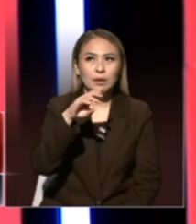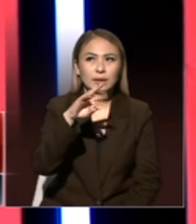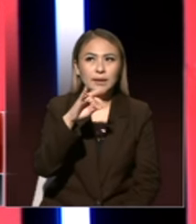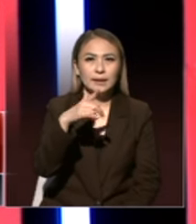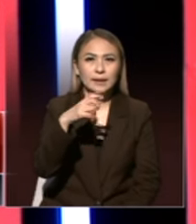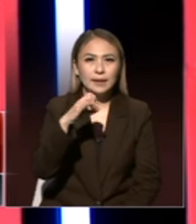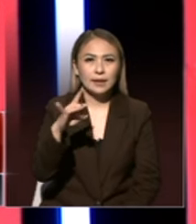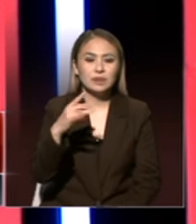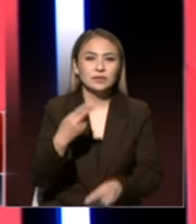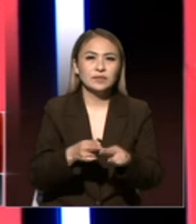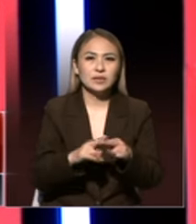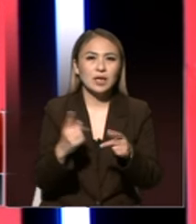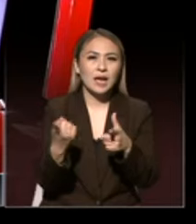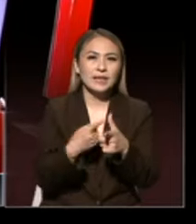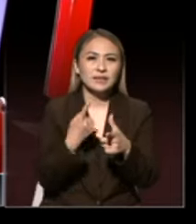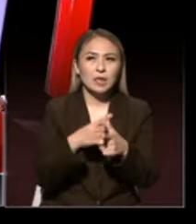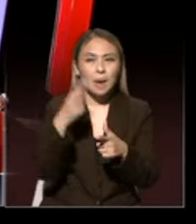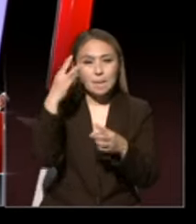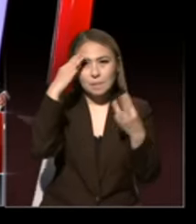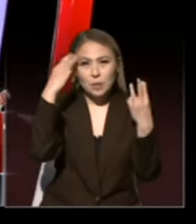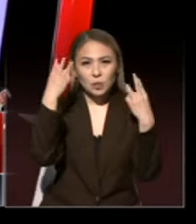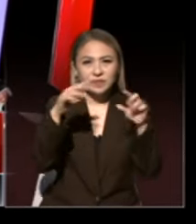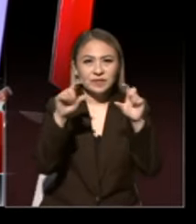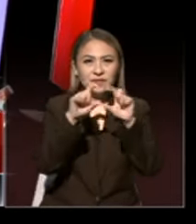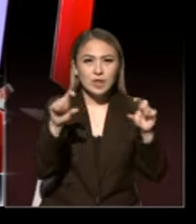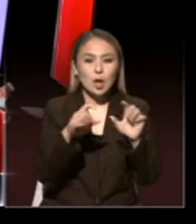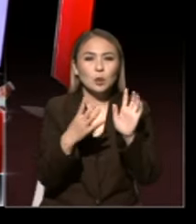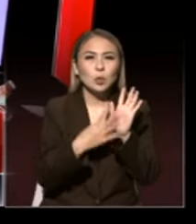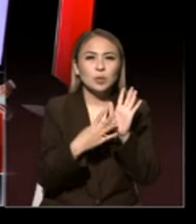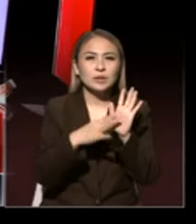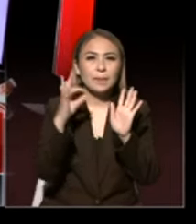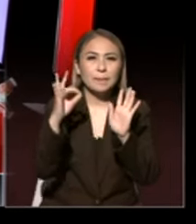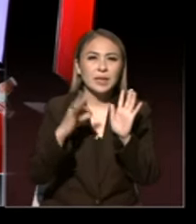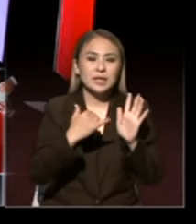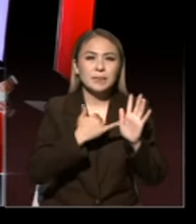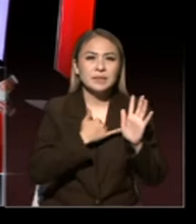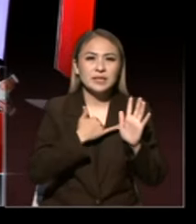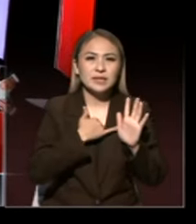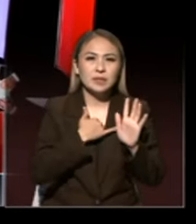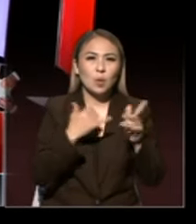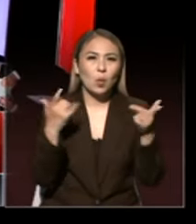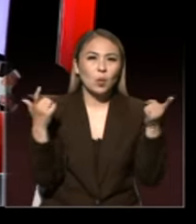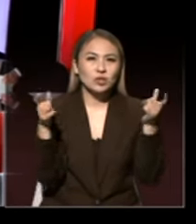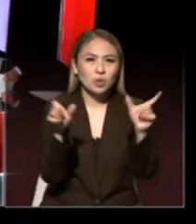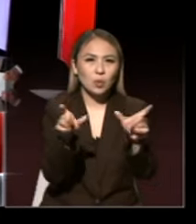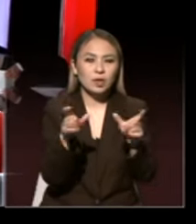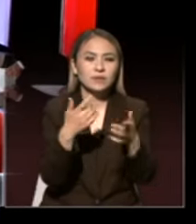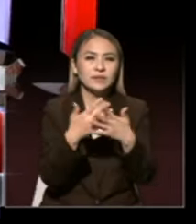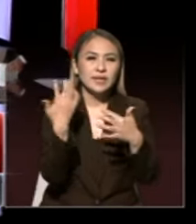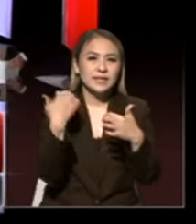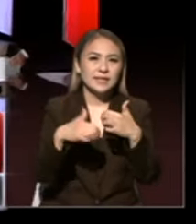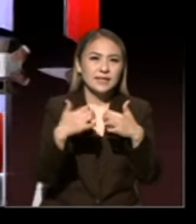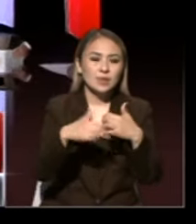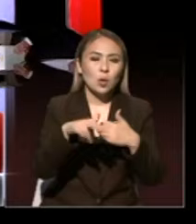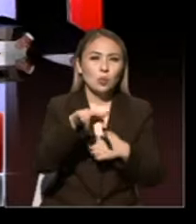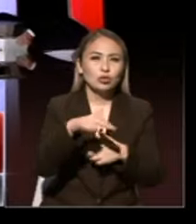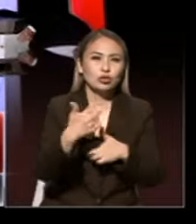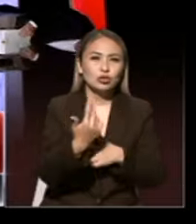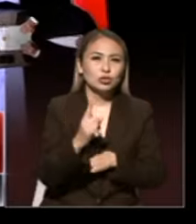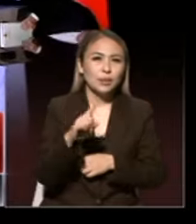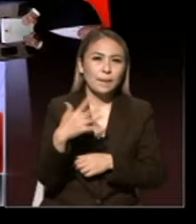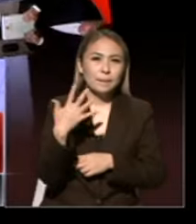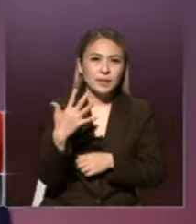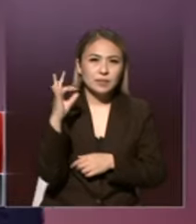Сіз айтып кеткен брендтердің 90% бізде оқшауланған. Оқшаулаудың орташа деңгейі 33.5% құраған